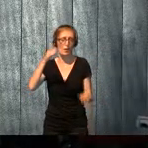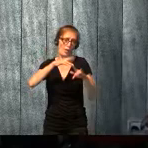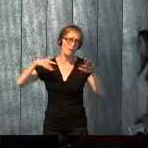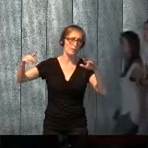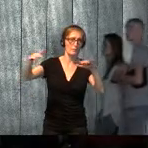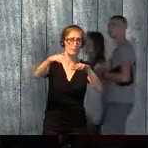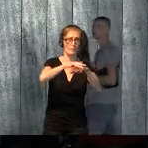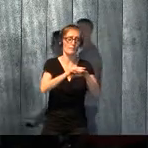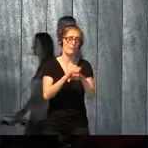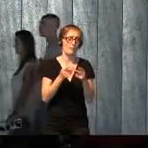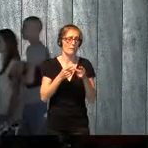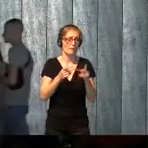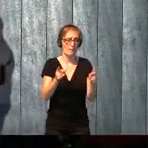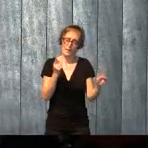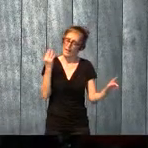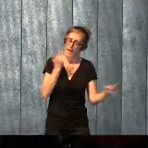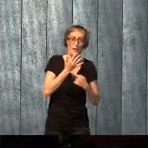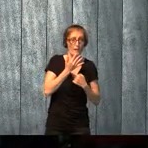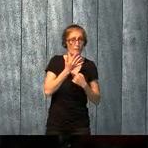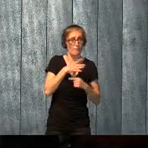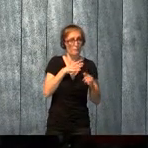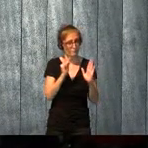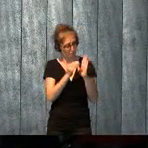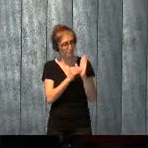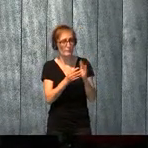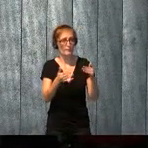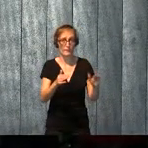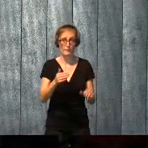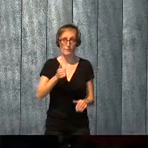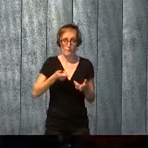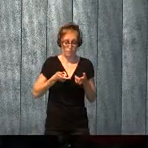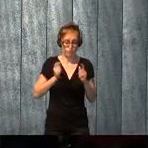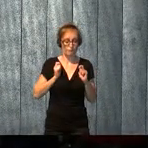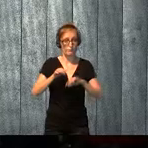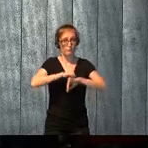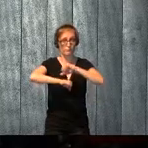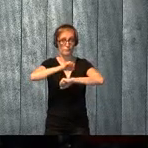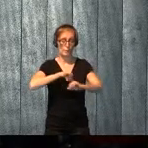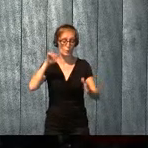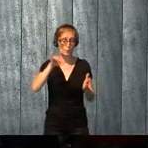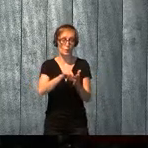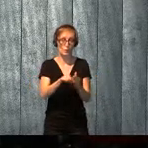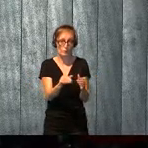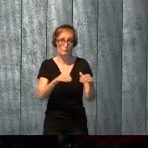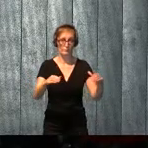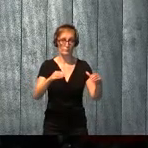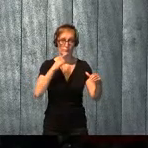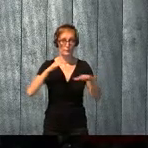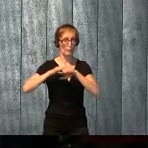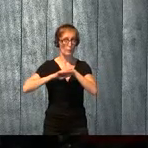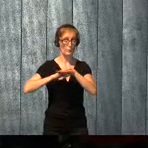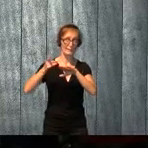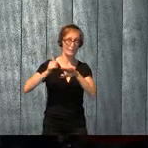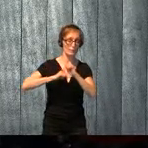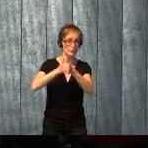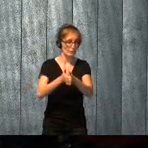страны, и это на сегодняшний день для нас очень знаково. И для всех городов должна быть разработана программа по